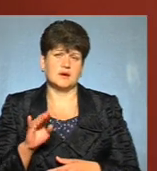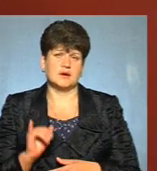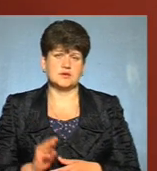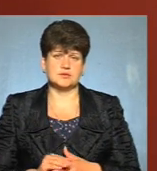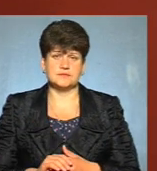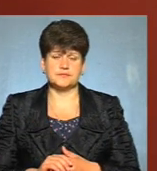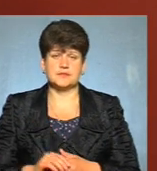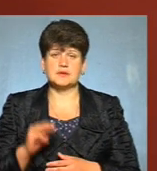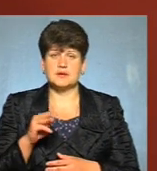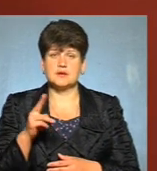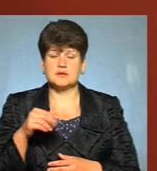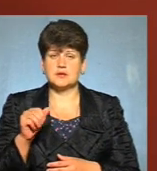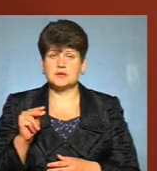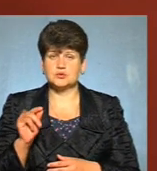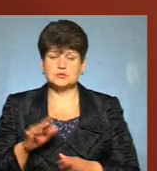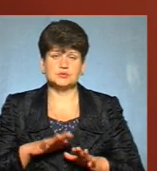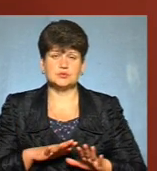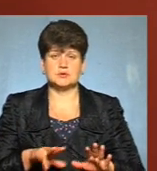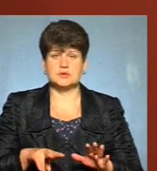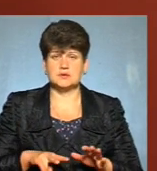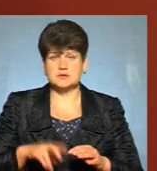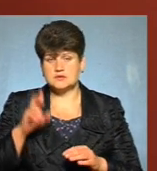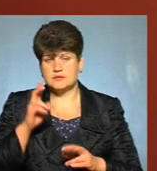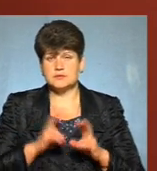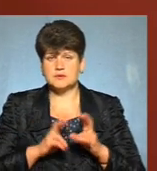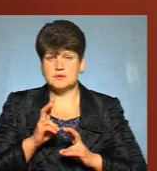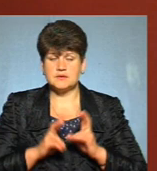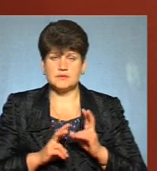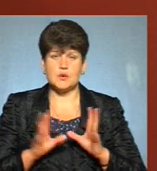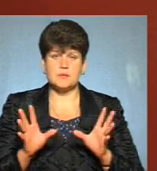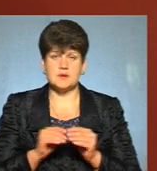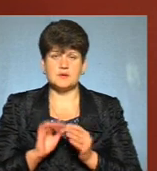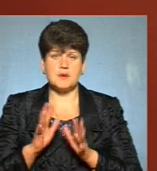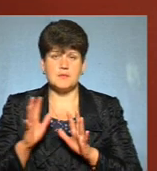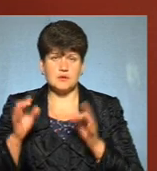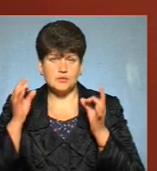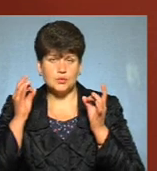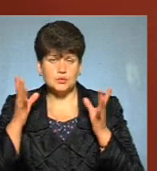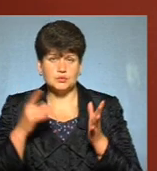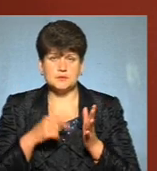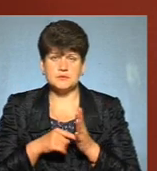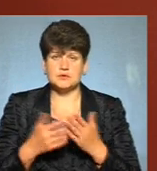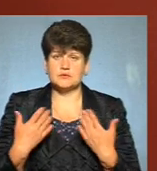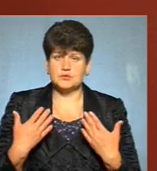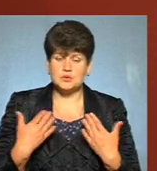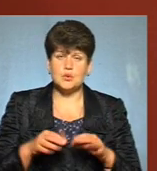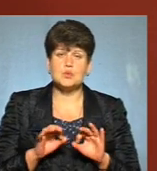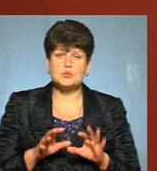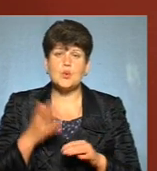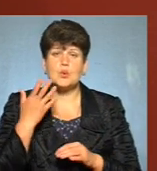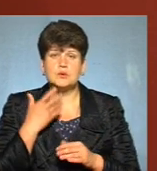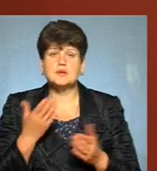Тарас Дячун – заступник директора комунального підприємства «Об'єднання парків культури та відпочинку міста Тернополя» розповів, коли і